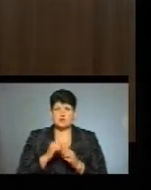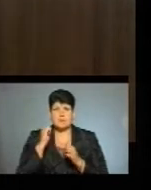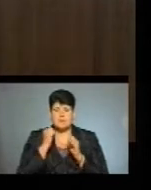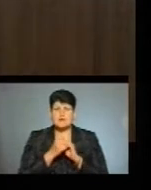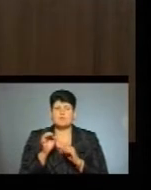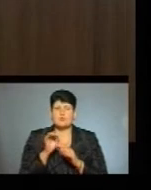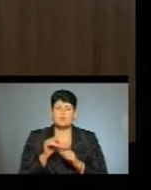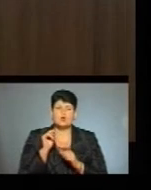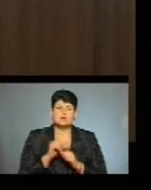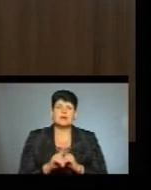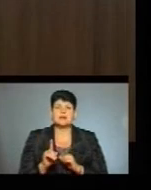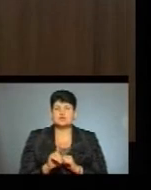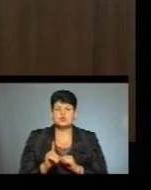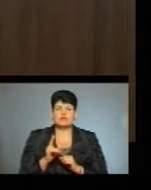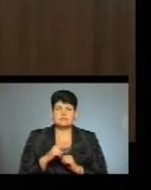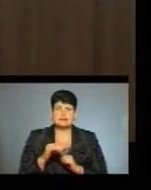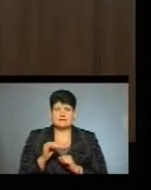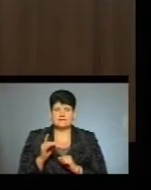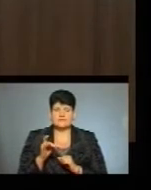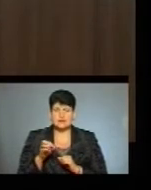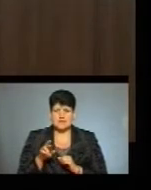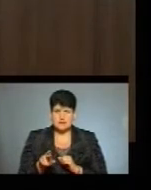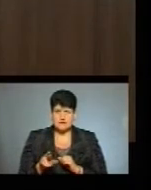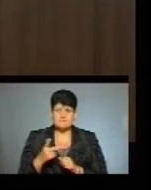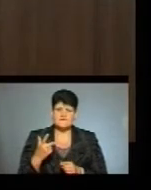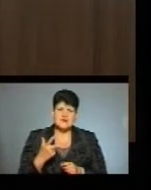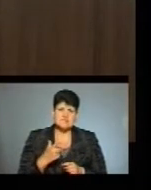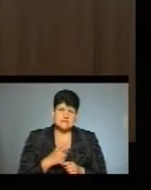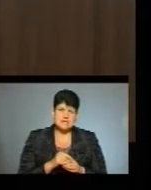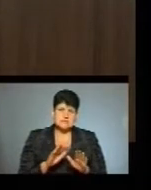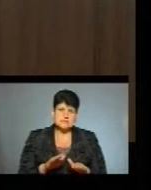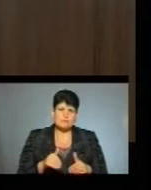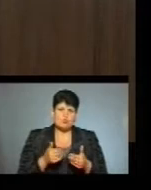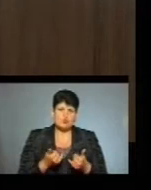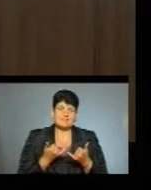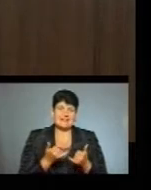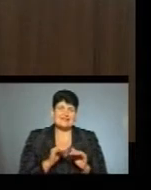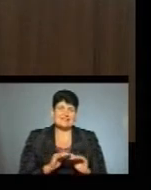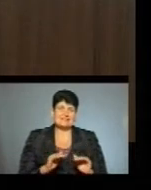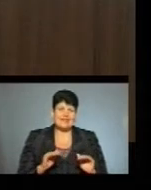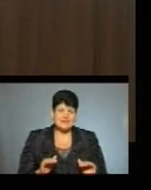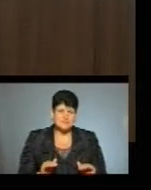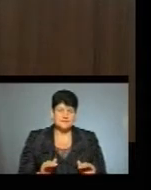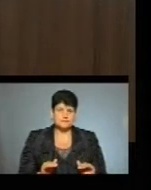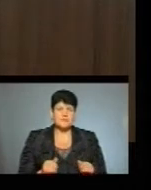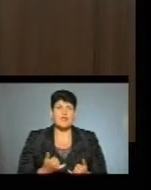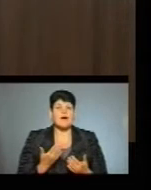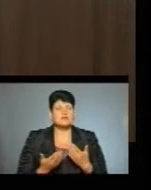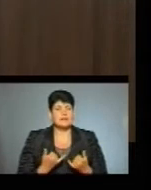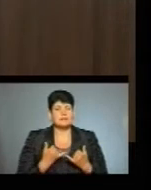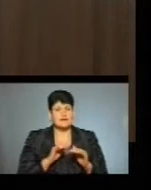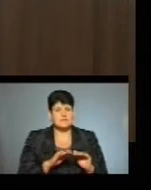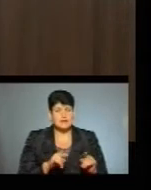що дифтерія, вакцинація запропонована для дітей, але для дітей